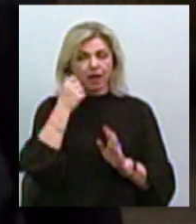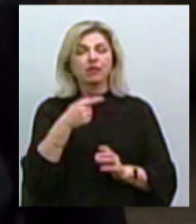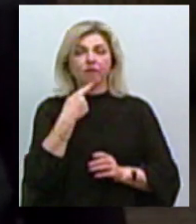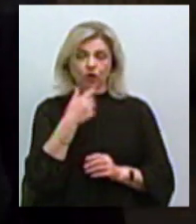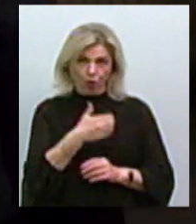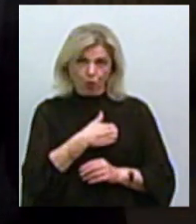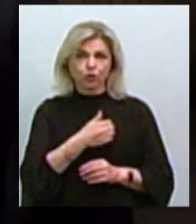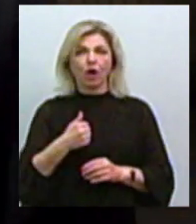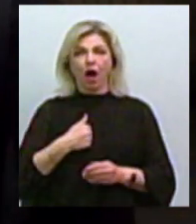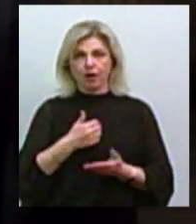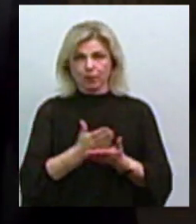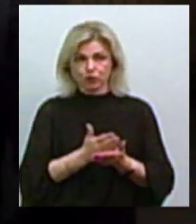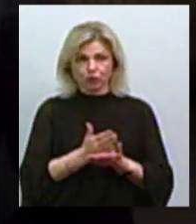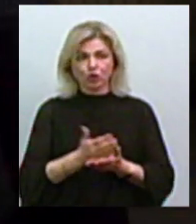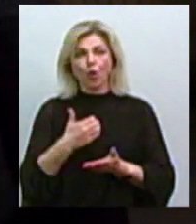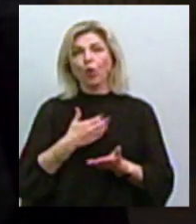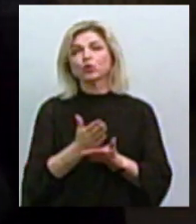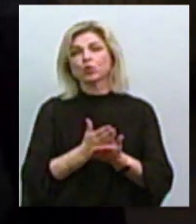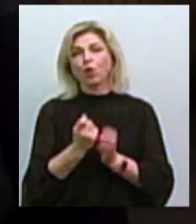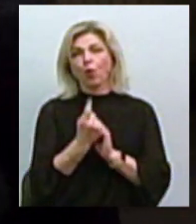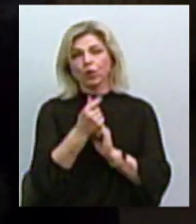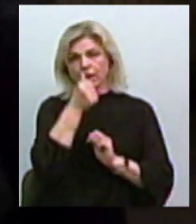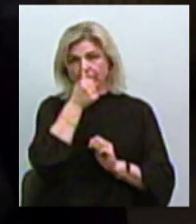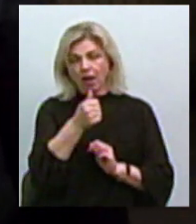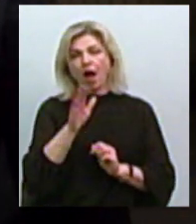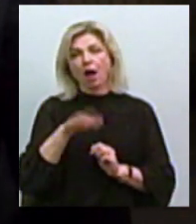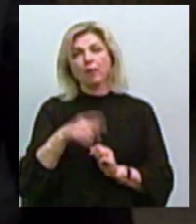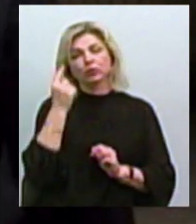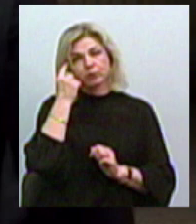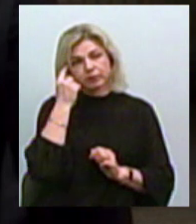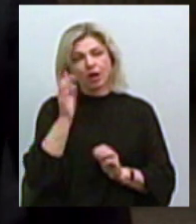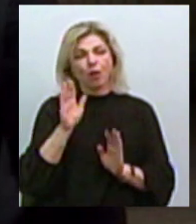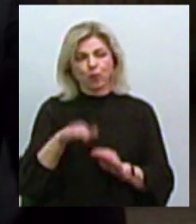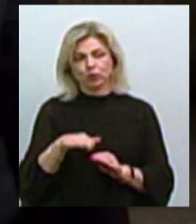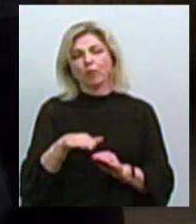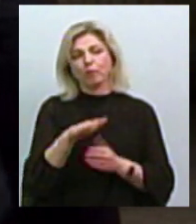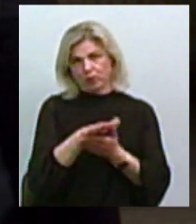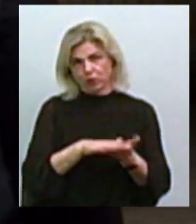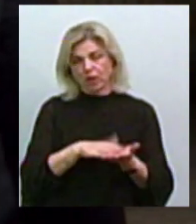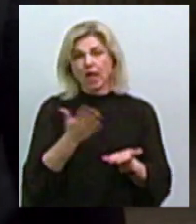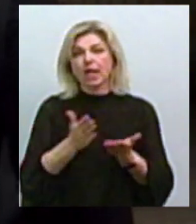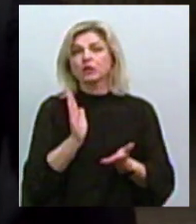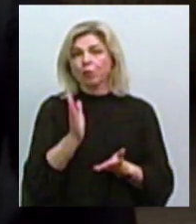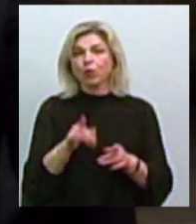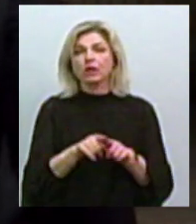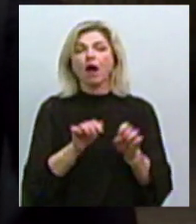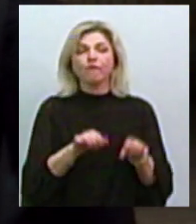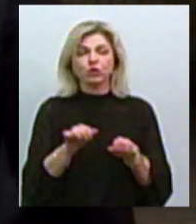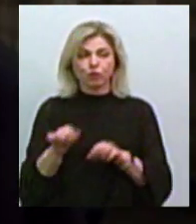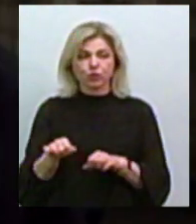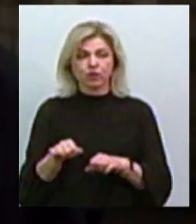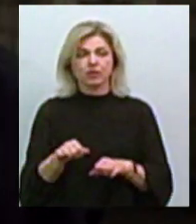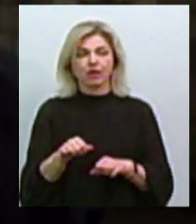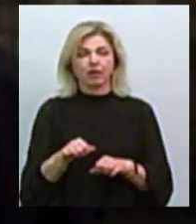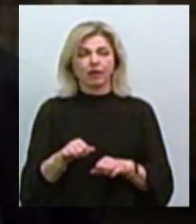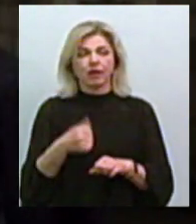Навіть є бажання відслужити 11 місяців, а потім по можливості щось піти на контракт. Якщо буде така можливість, якщо мені, звісно,